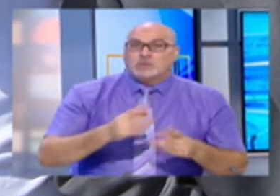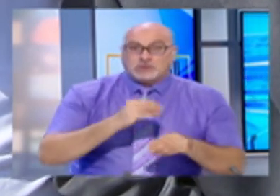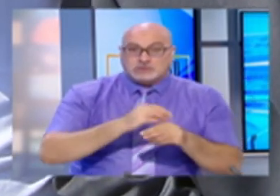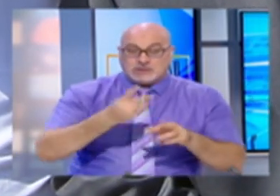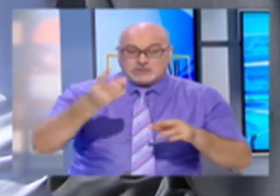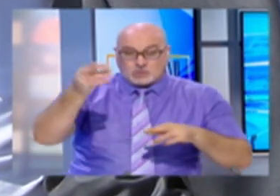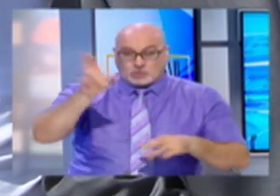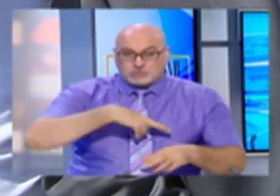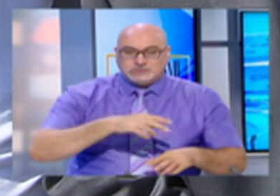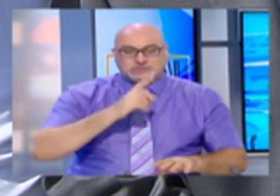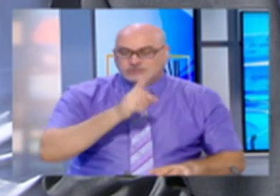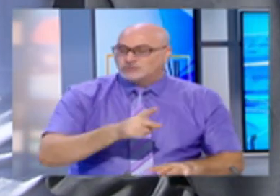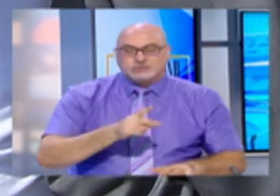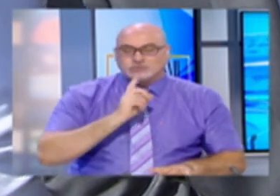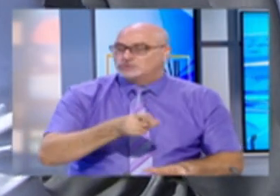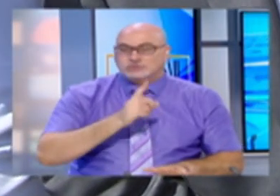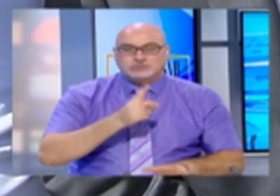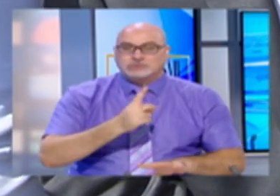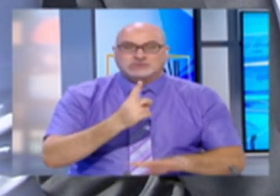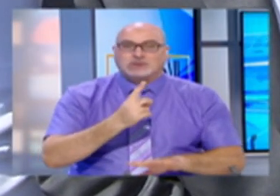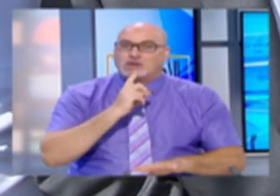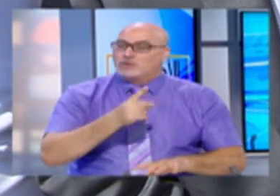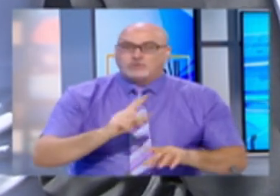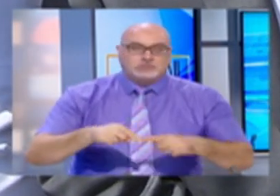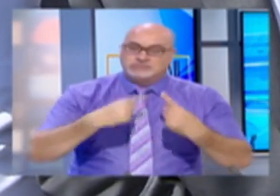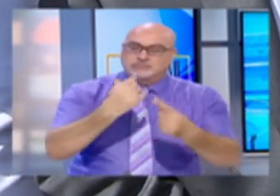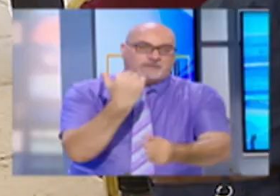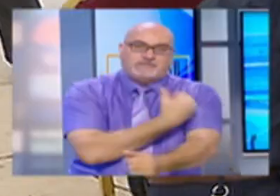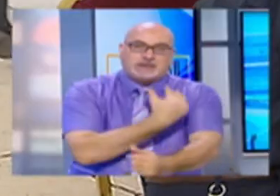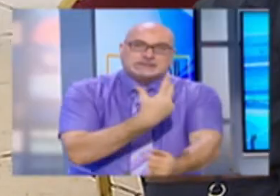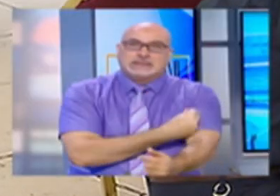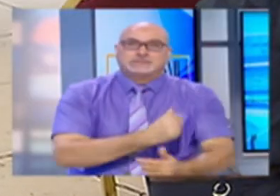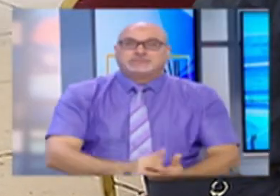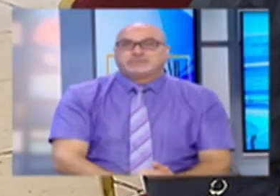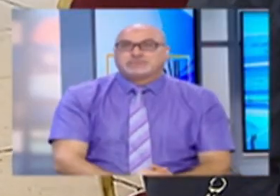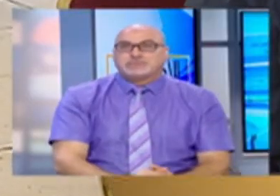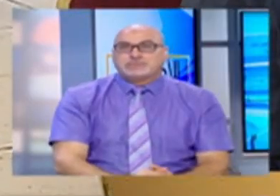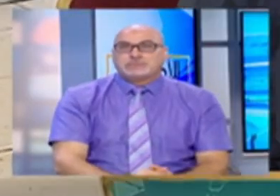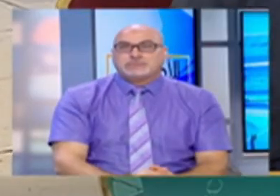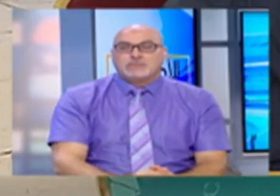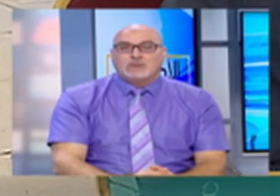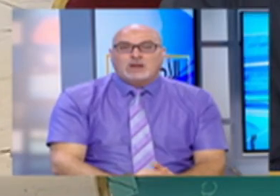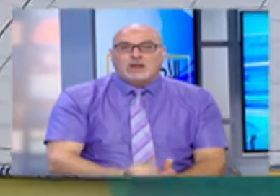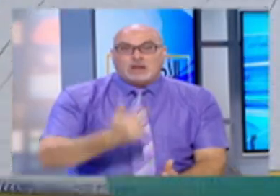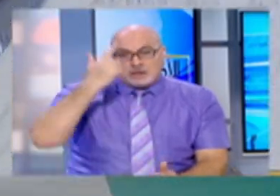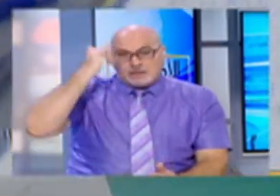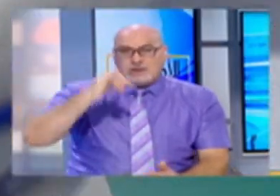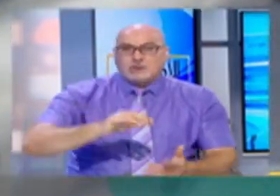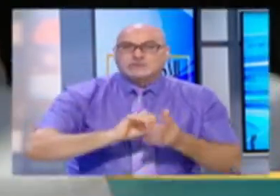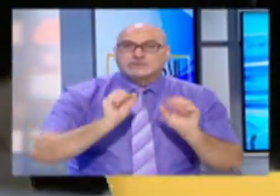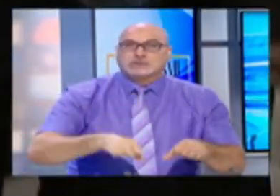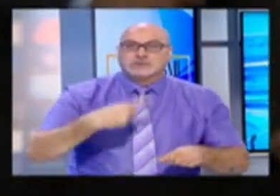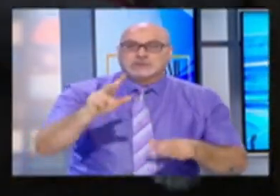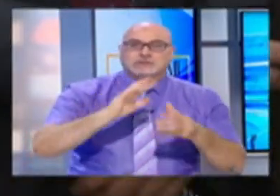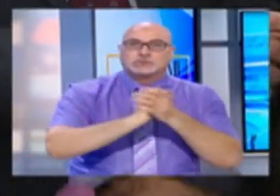يولي، لازم ما عندناش حل واحد آخر أننا نروح إلى التطعيم. الانطلاقة الرمزية للمبادرة كانت من مقر